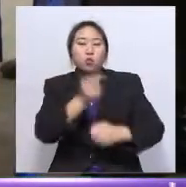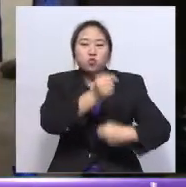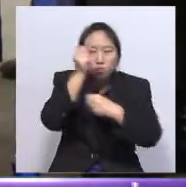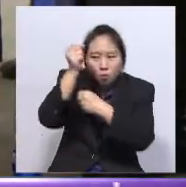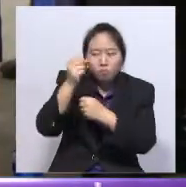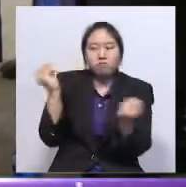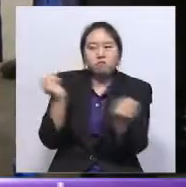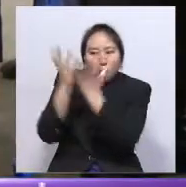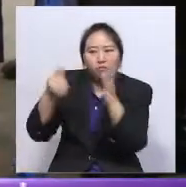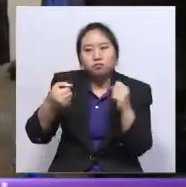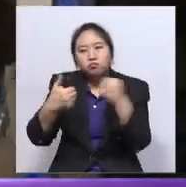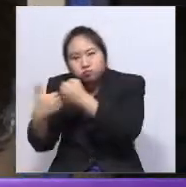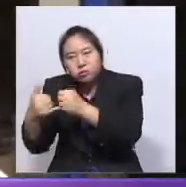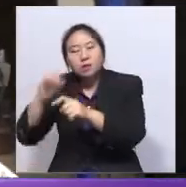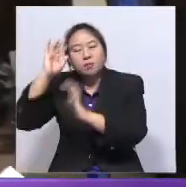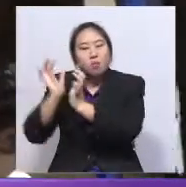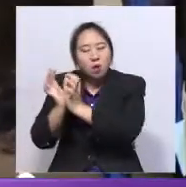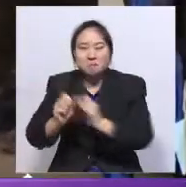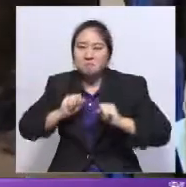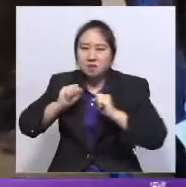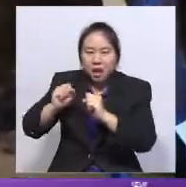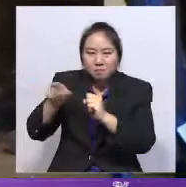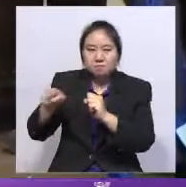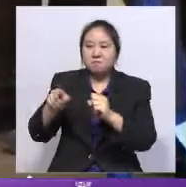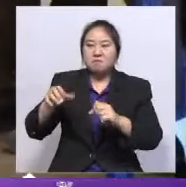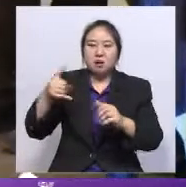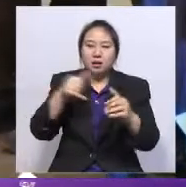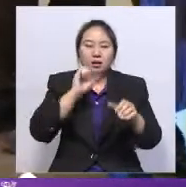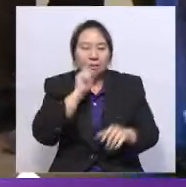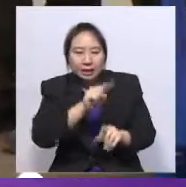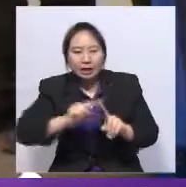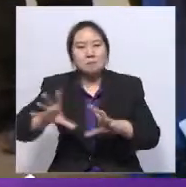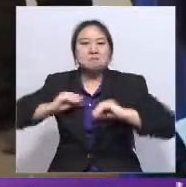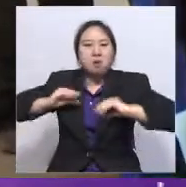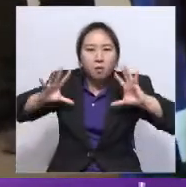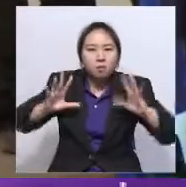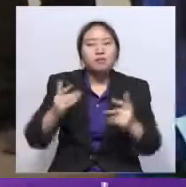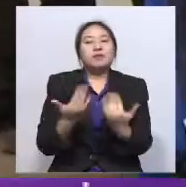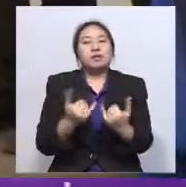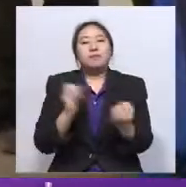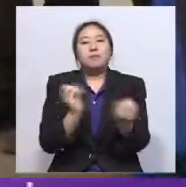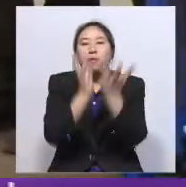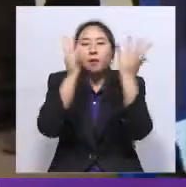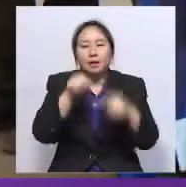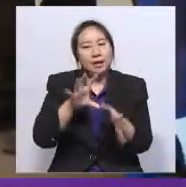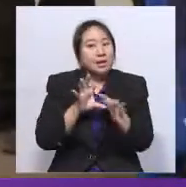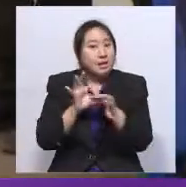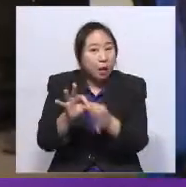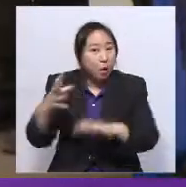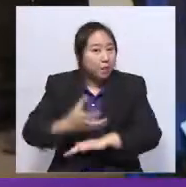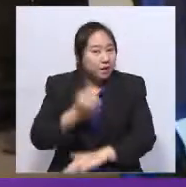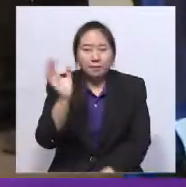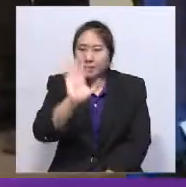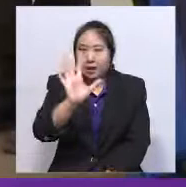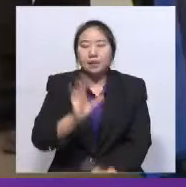ทำร้ายเจ้าหน้าที่และพยายามขัดขวางการทำงานของเจ้าหน้าที่แต่ย้ำว่าเหตุที่เกิดขึ้นไม่ได้เกี่ยวข้องกับเรื่องของการ